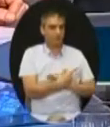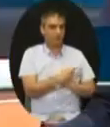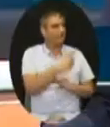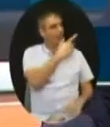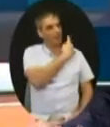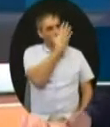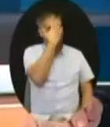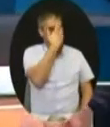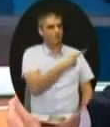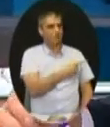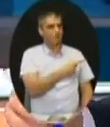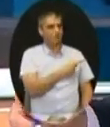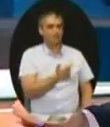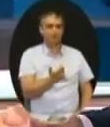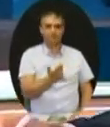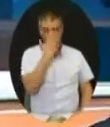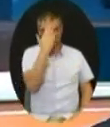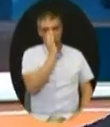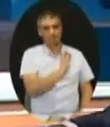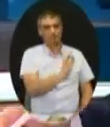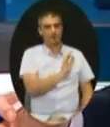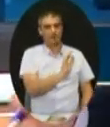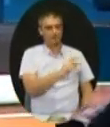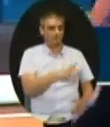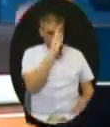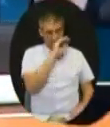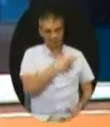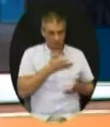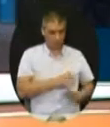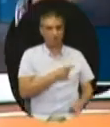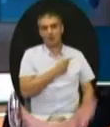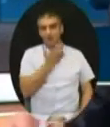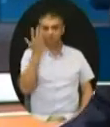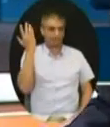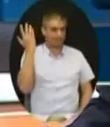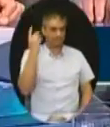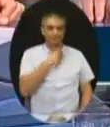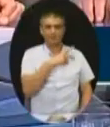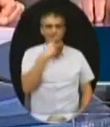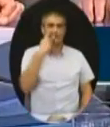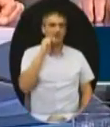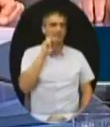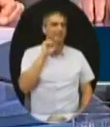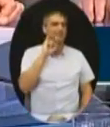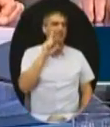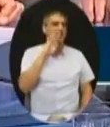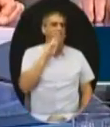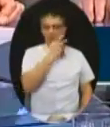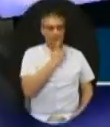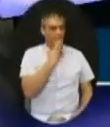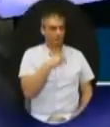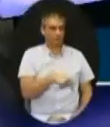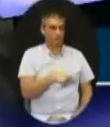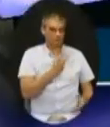המודעות שלהם, המודעות של אותו ילד שנולד בפנסילבניה, למה שמתחש במדינת ישראל,